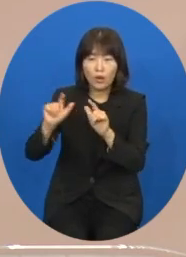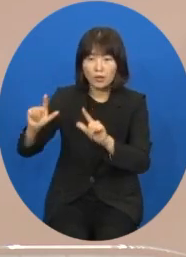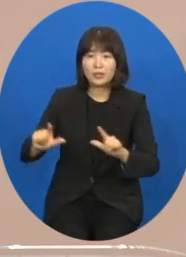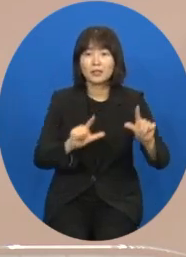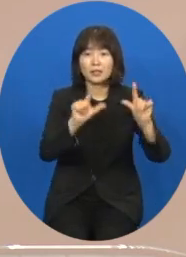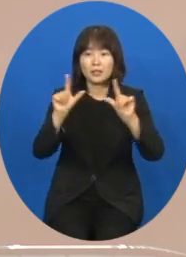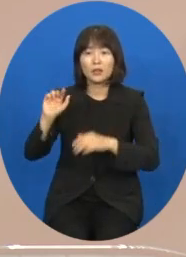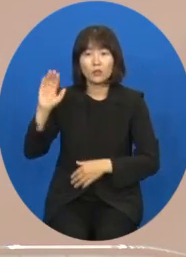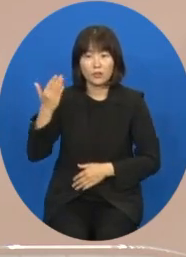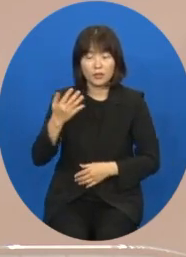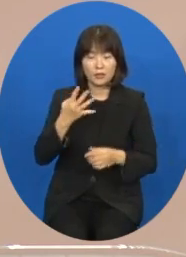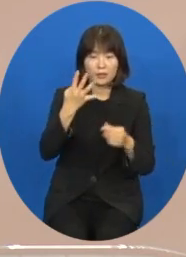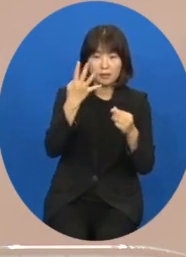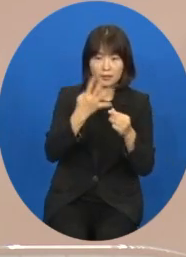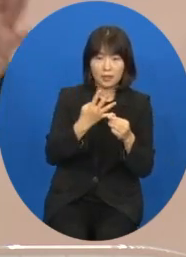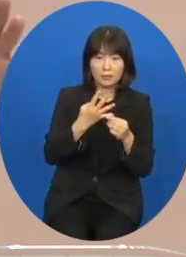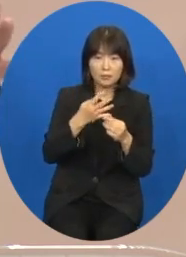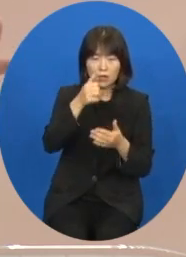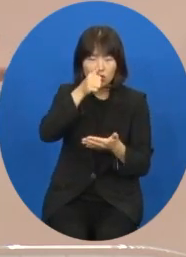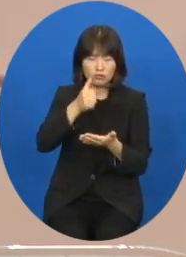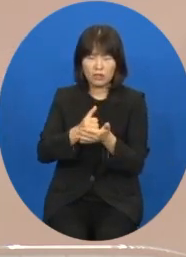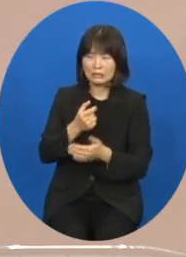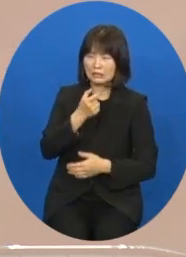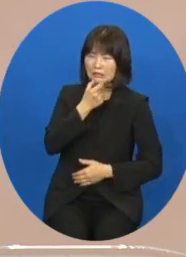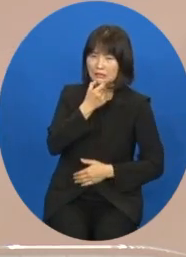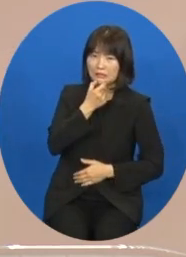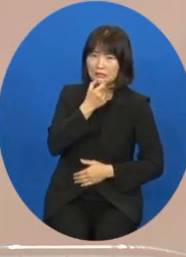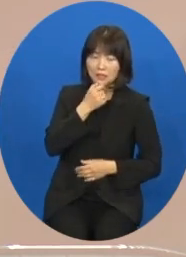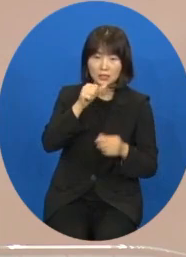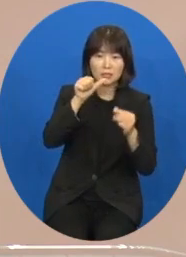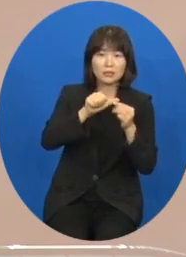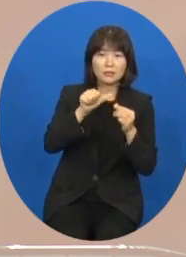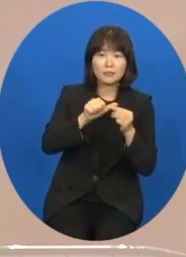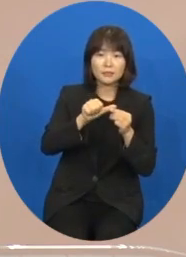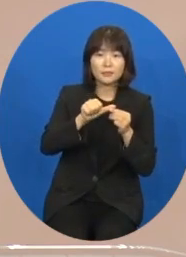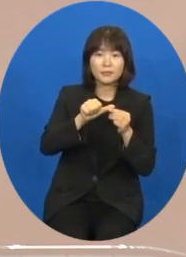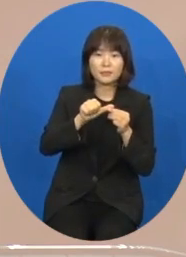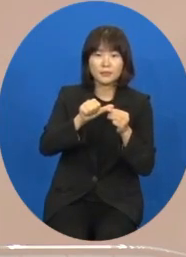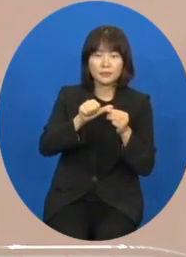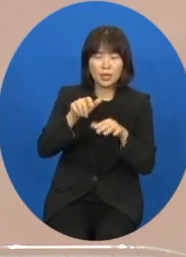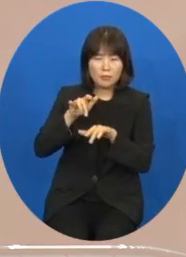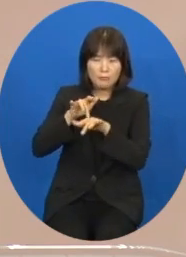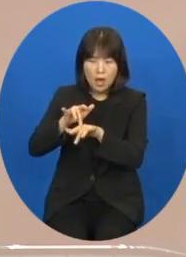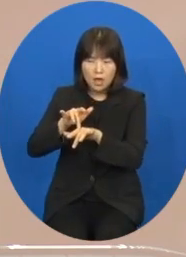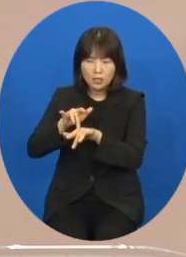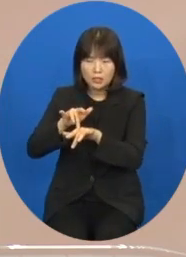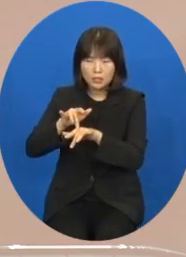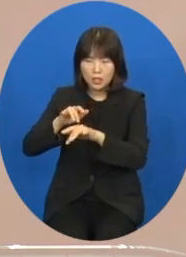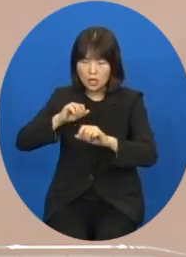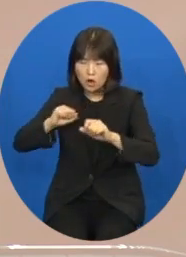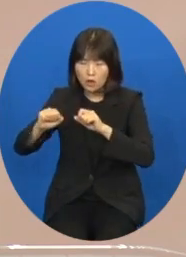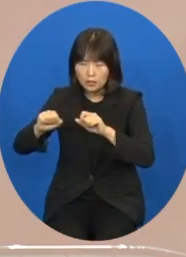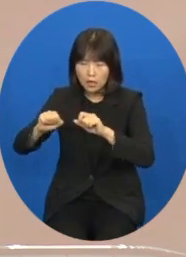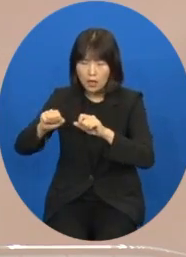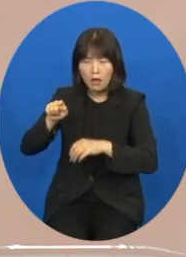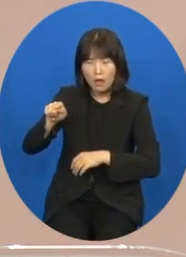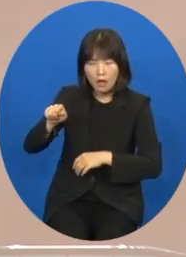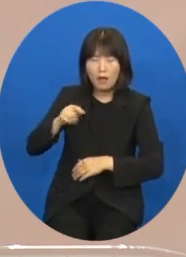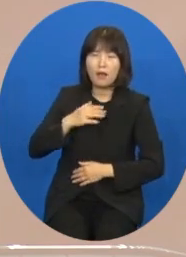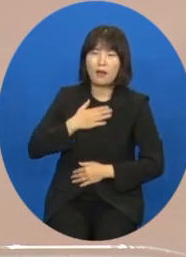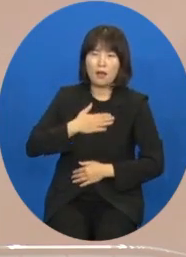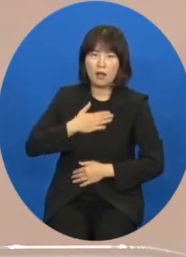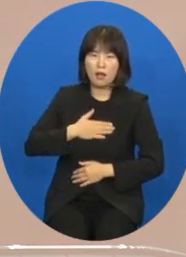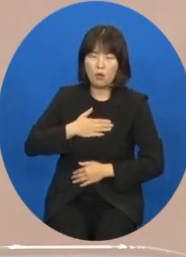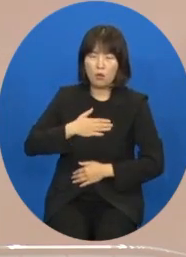돼요. 네 번째는 죄가 싫어집니다. 다섯 번째는 마귀와 귀신의 역사가 있다는 사실을 알게